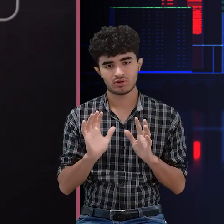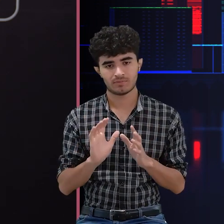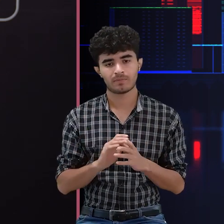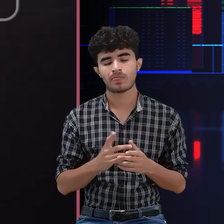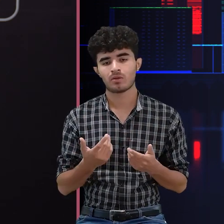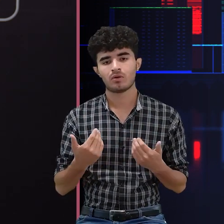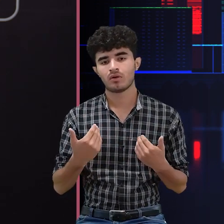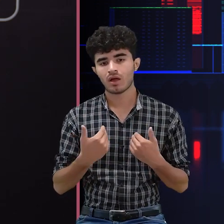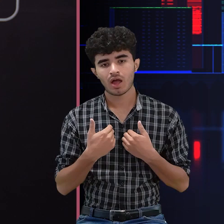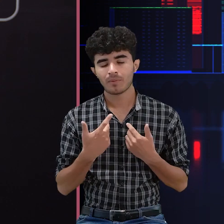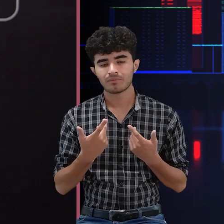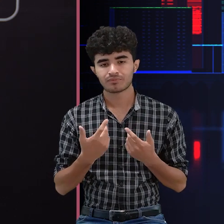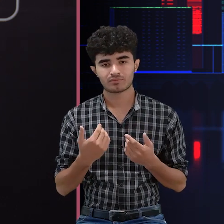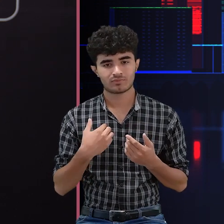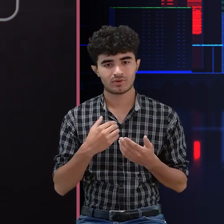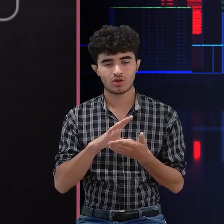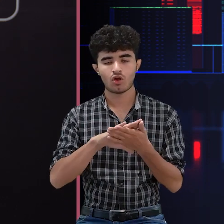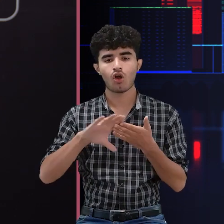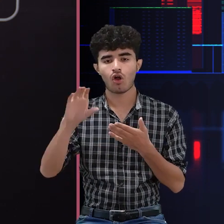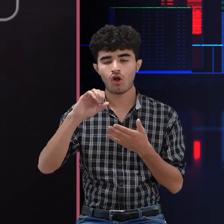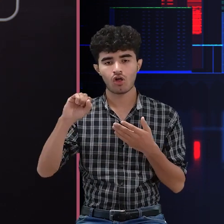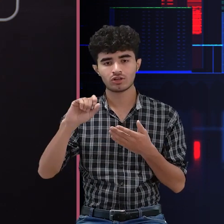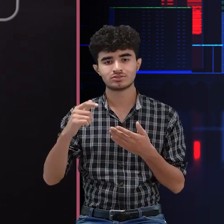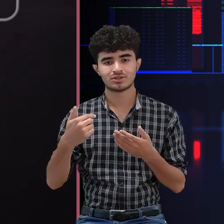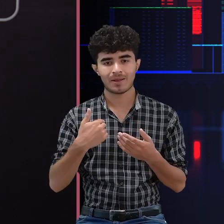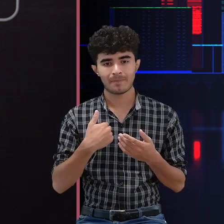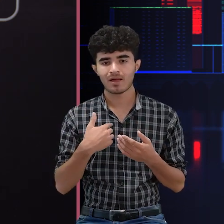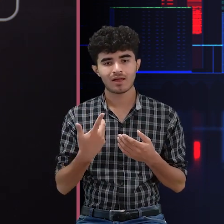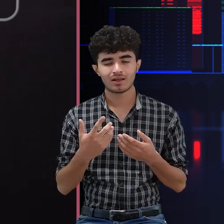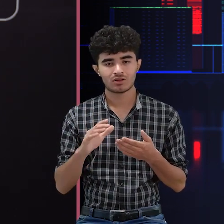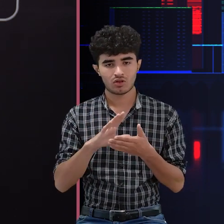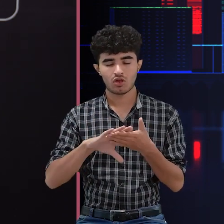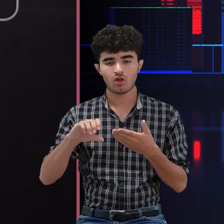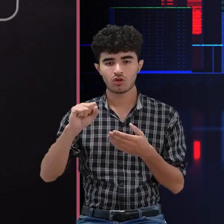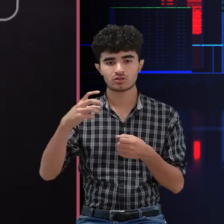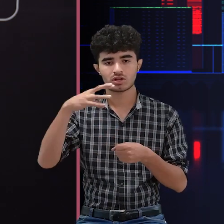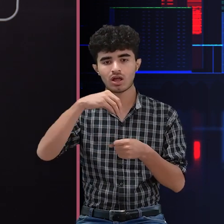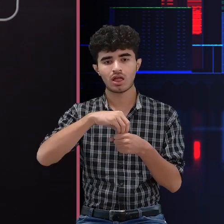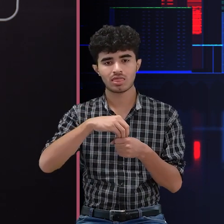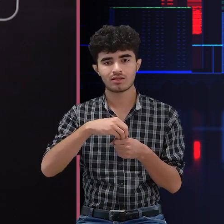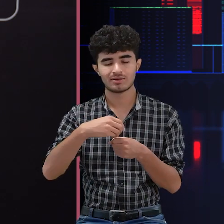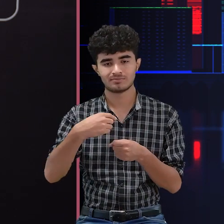लिए ख़ास तौर पे काफ़ी दिक्कतें थीं और